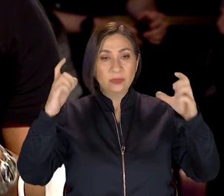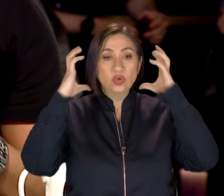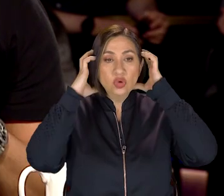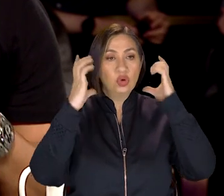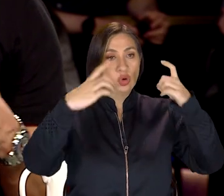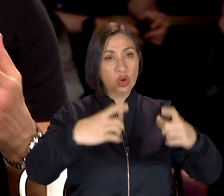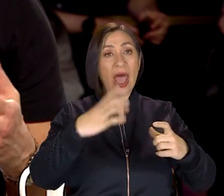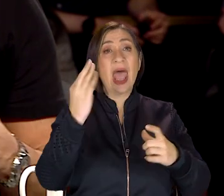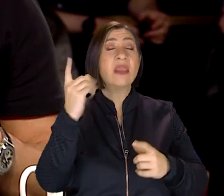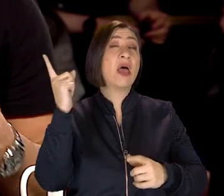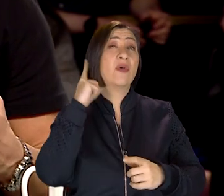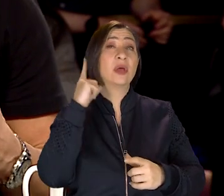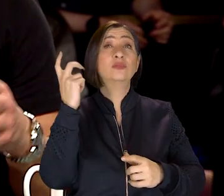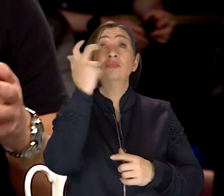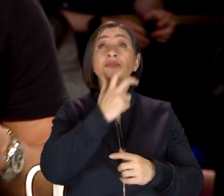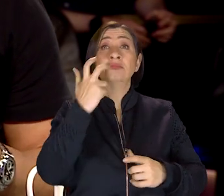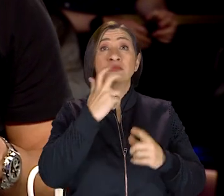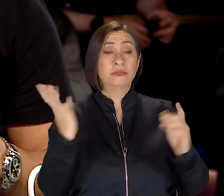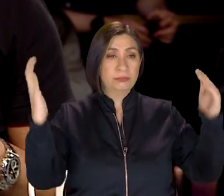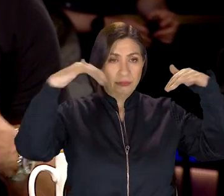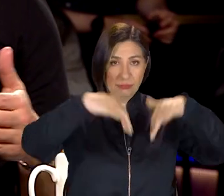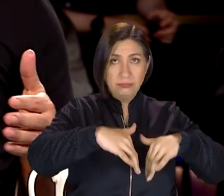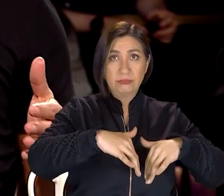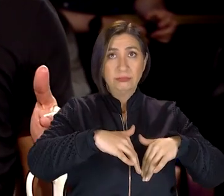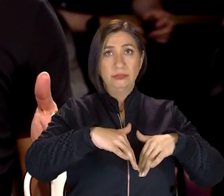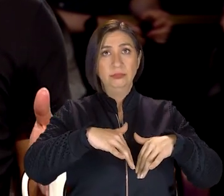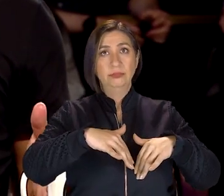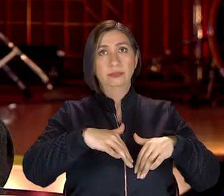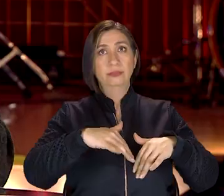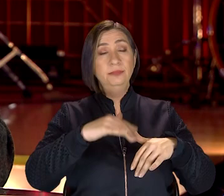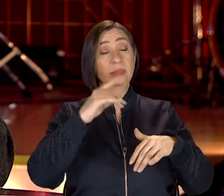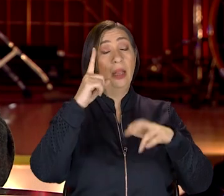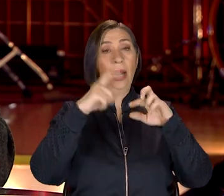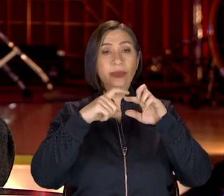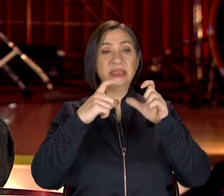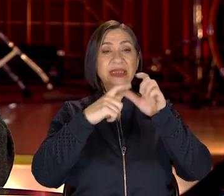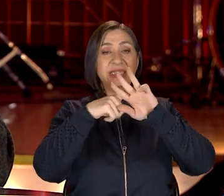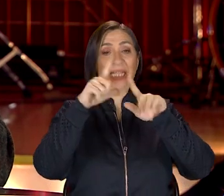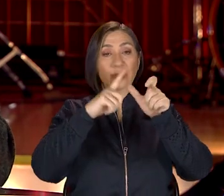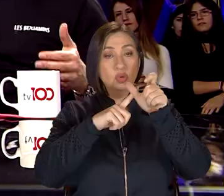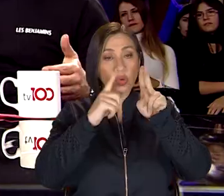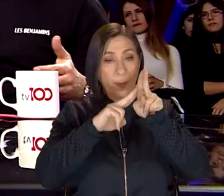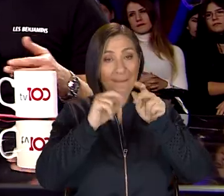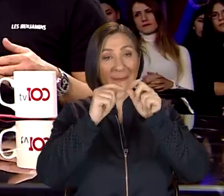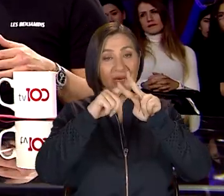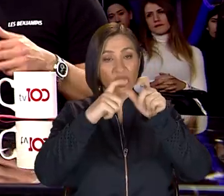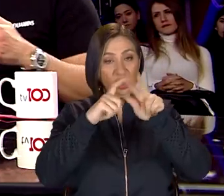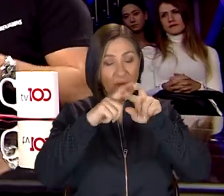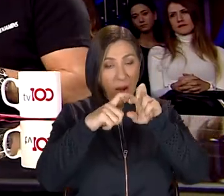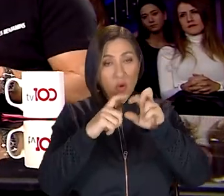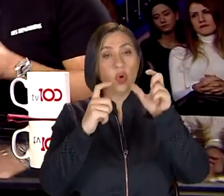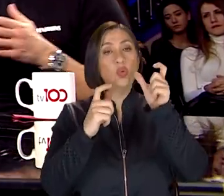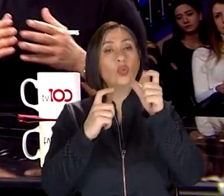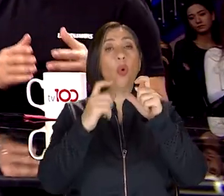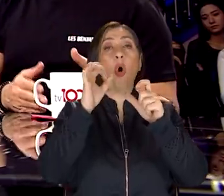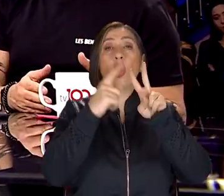Türkiye'nin en efsane müzisyenlerinin bir araya geldiği, rahmetli Selçuk Başar gibi, Garo Mafyan gibi, Uğur Başar gibi, Onno